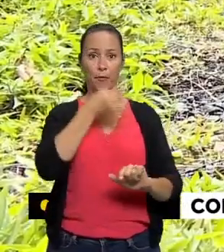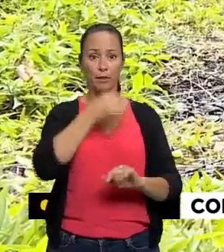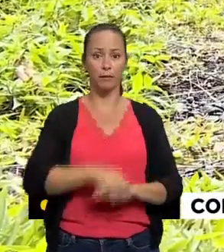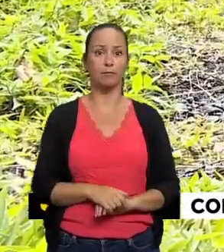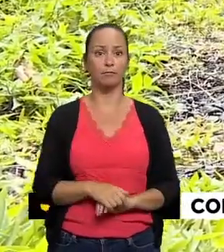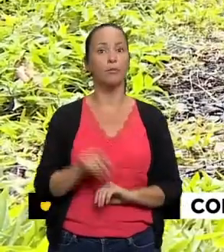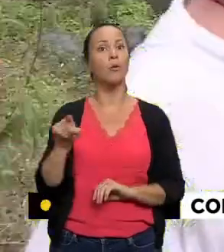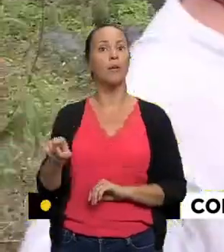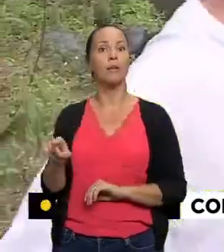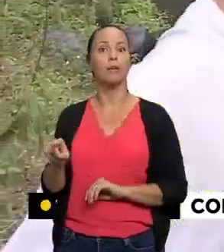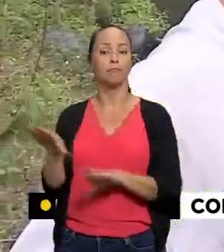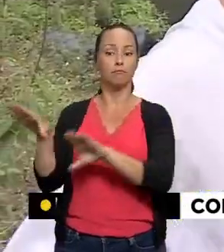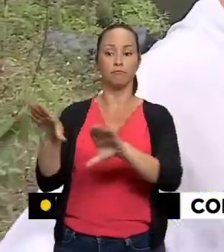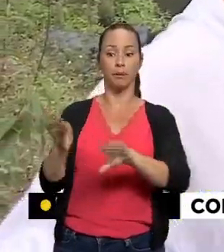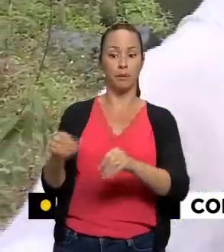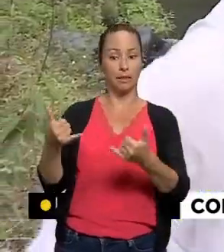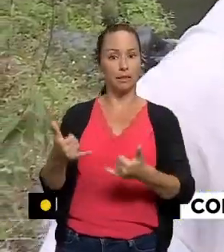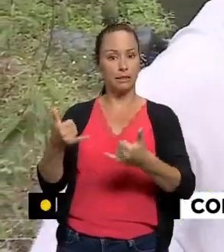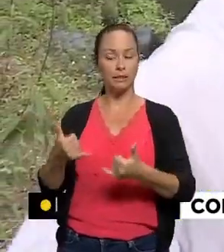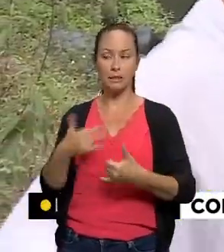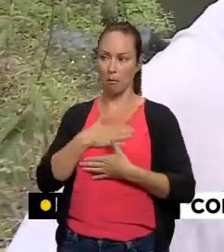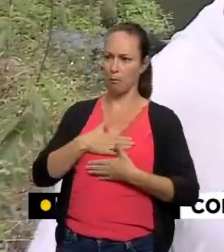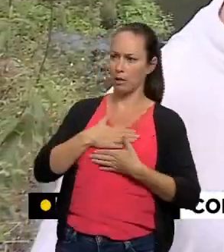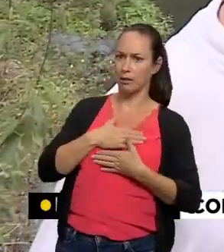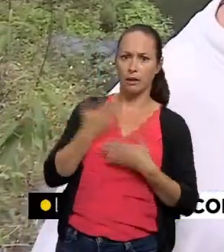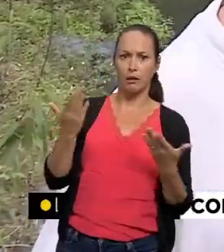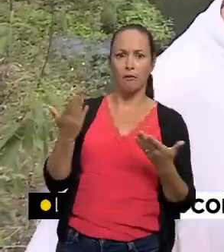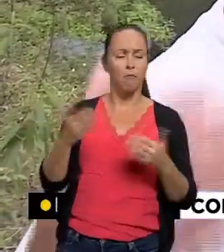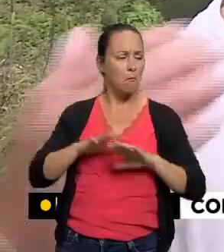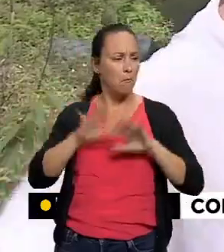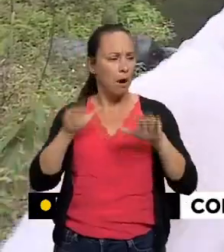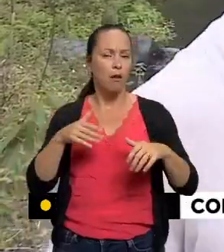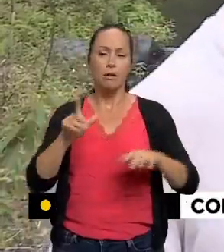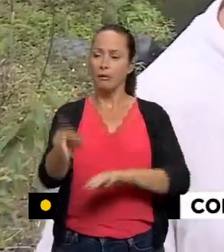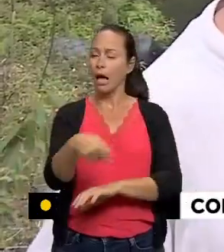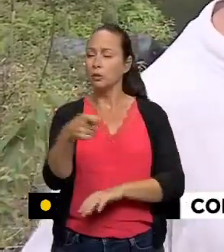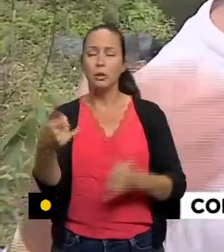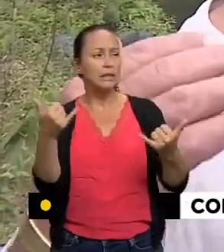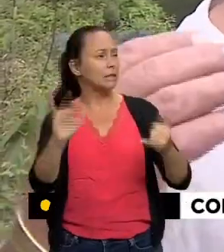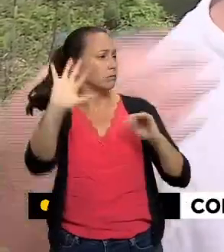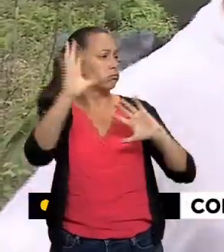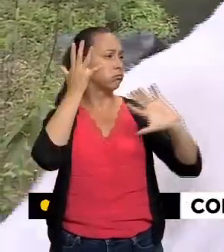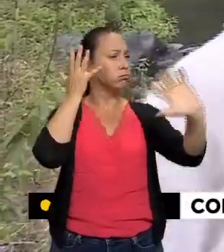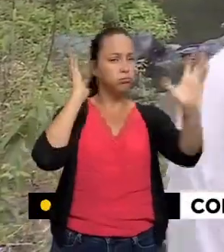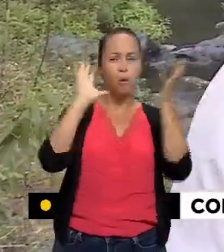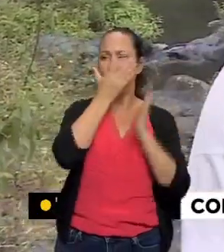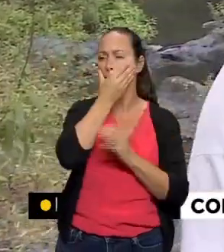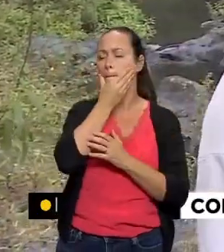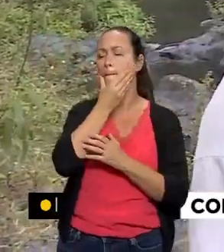sans limite. Ici, la nature est resplendissante. La nature est belle. La nature est